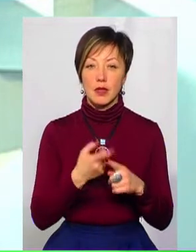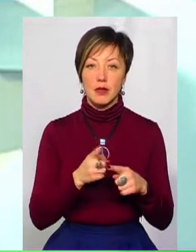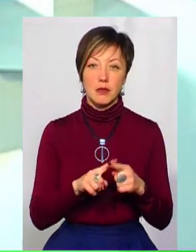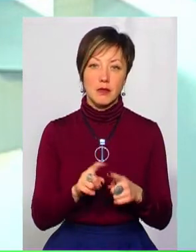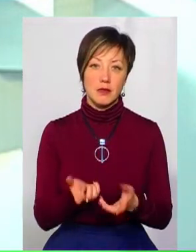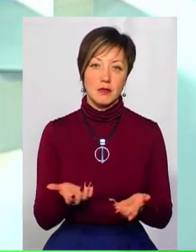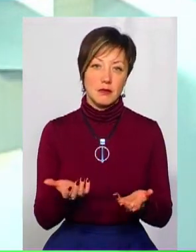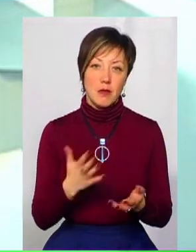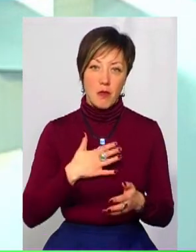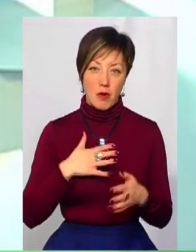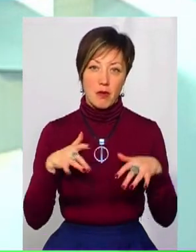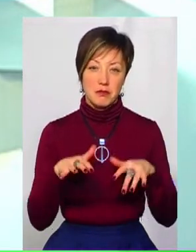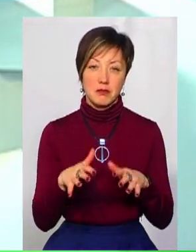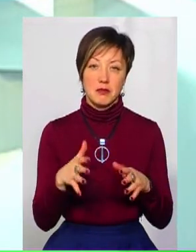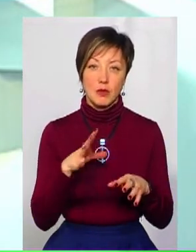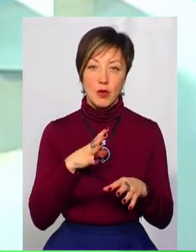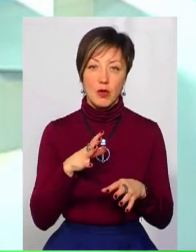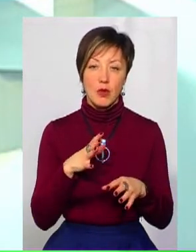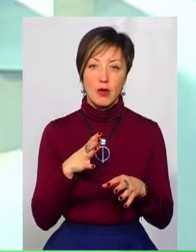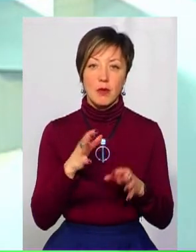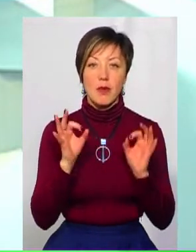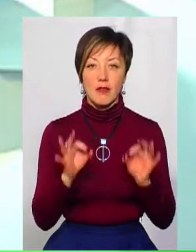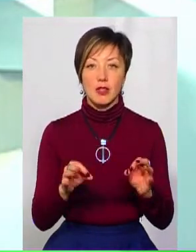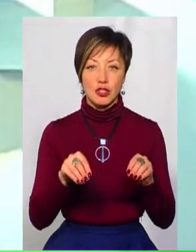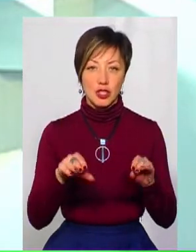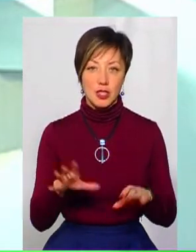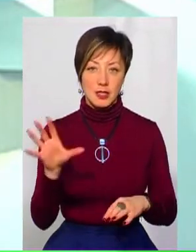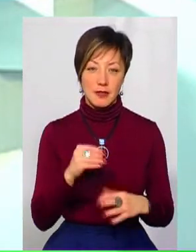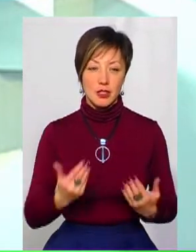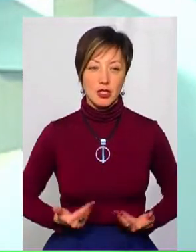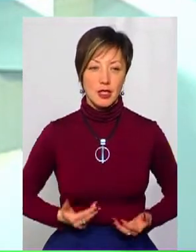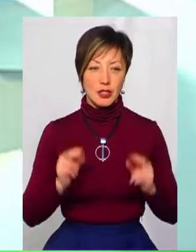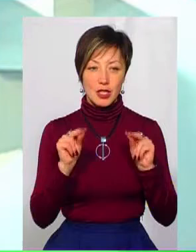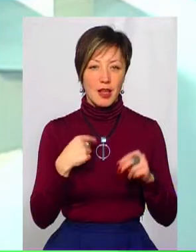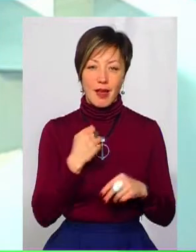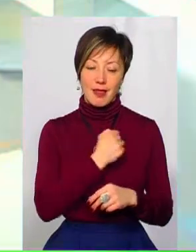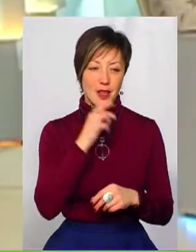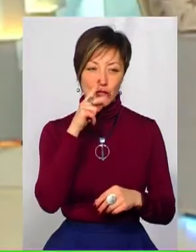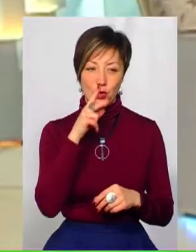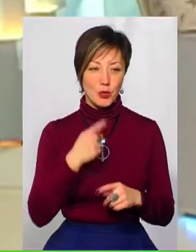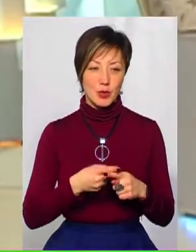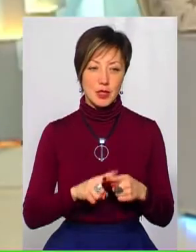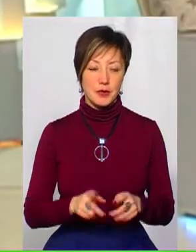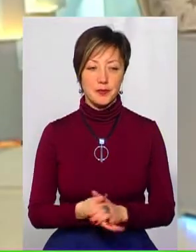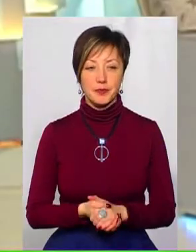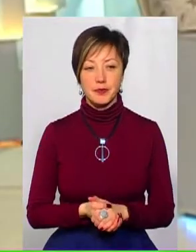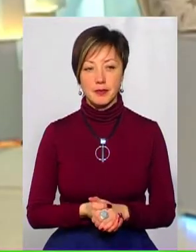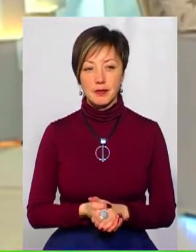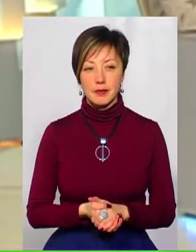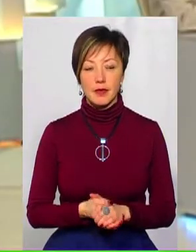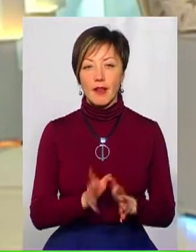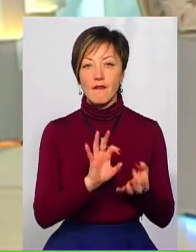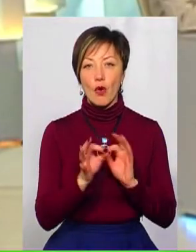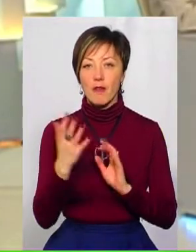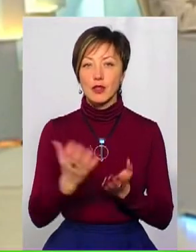Я зрозуміла, мабуть, що це було моє найправильніше рішення за все життя, чесно. Я не жалкую ні разу за це. Тобто формула вашого успіху